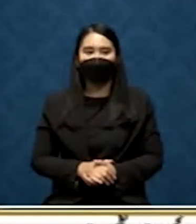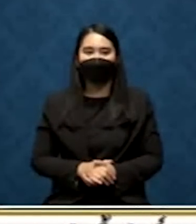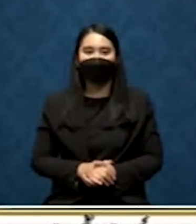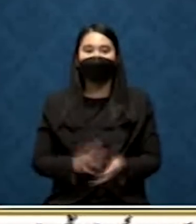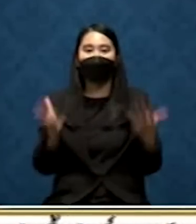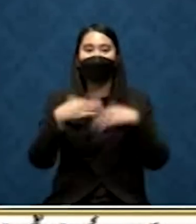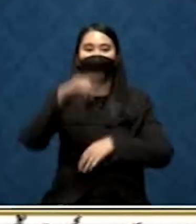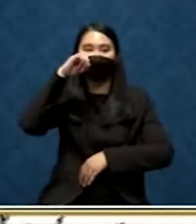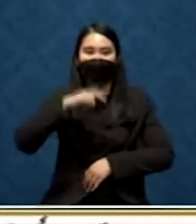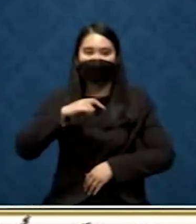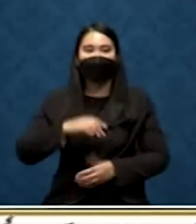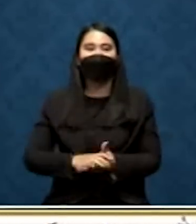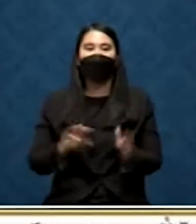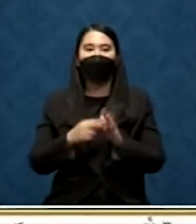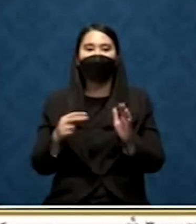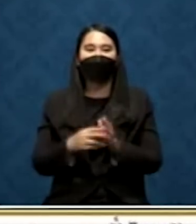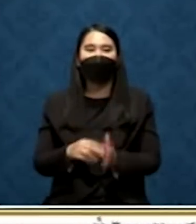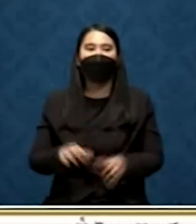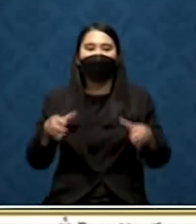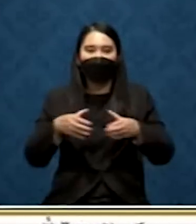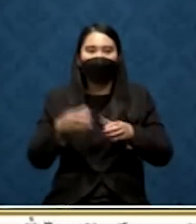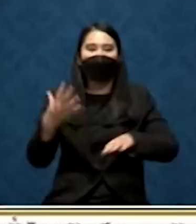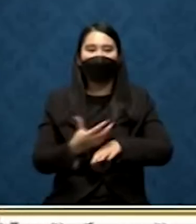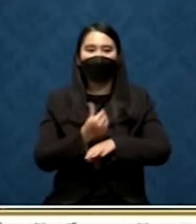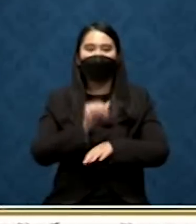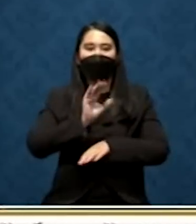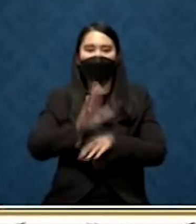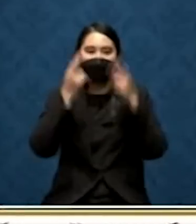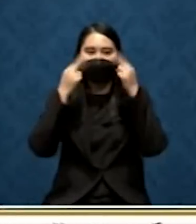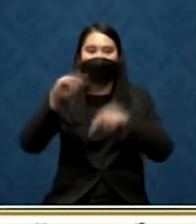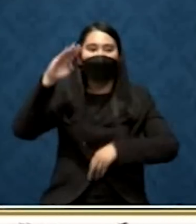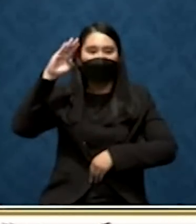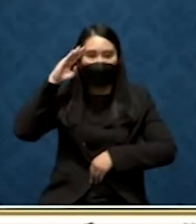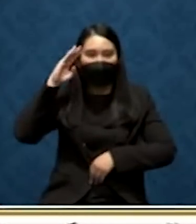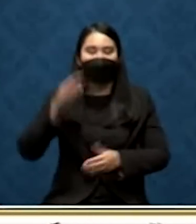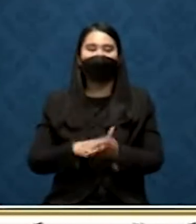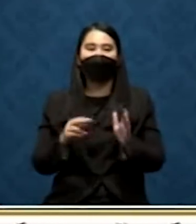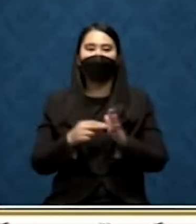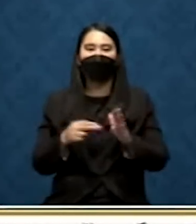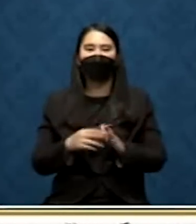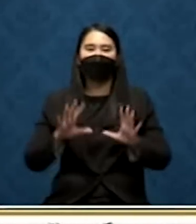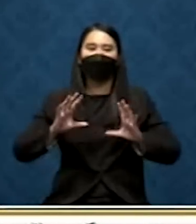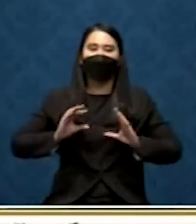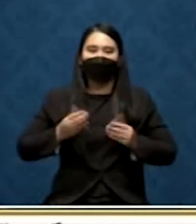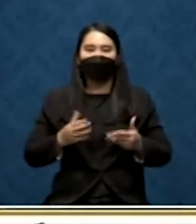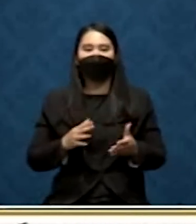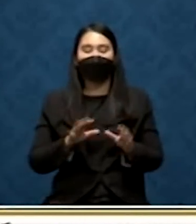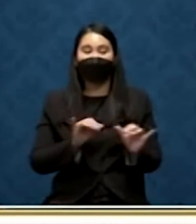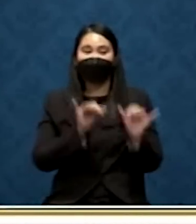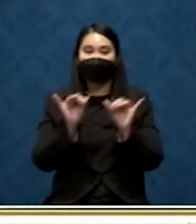ให่ของผลเอกประยุดหลังจากที่ทนอยู่ใต้ชายขาบ้านปารอยต่ไม่ไวอกแล้ครับ